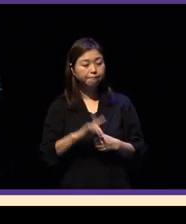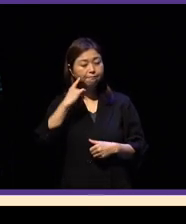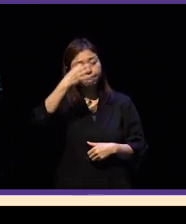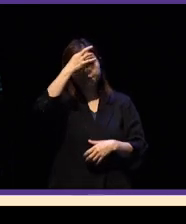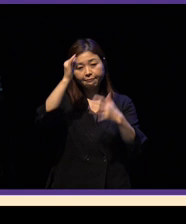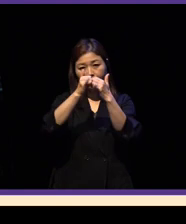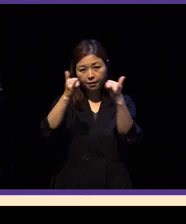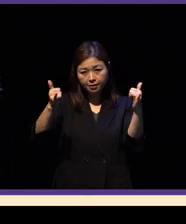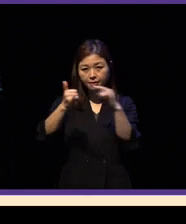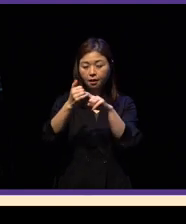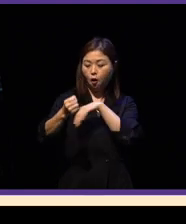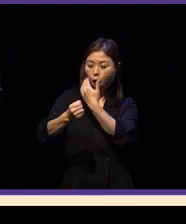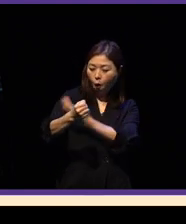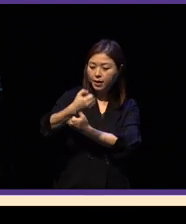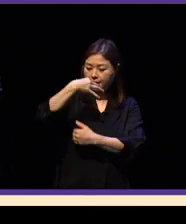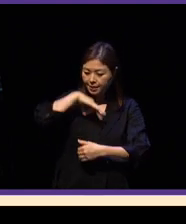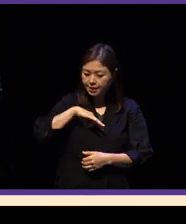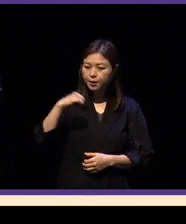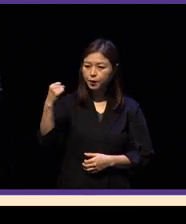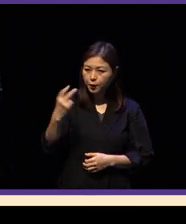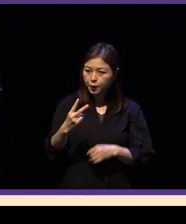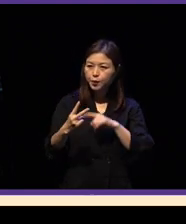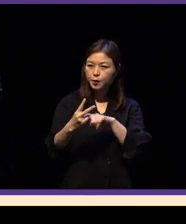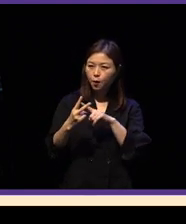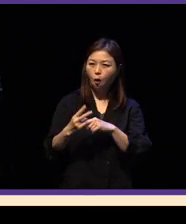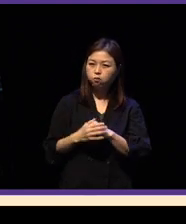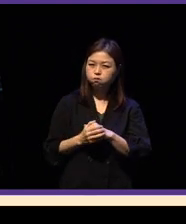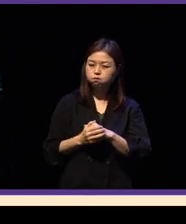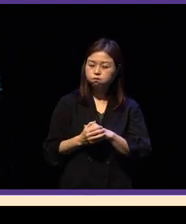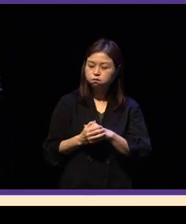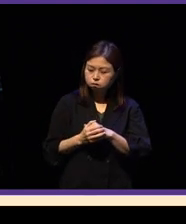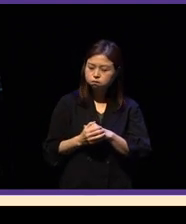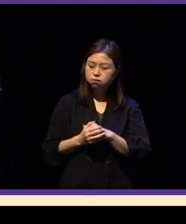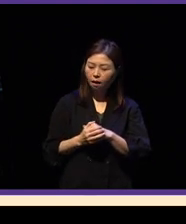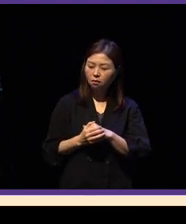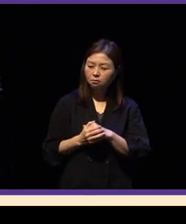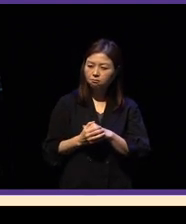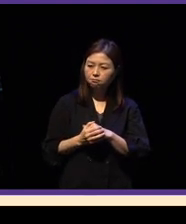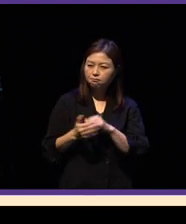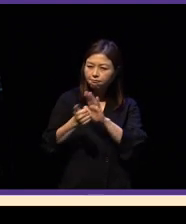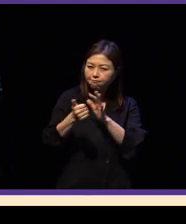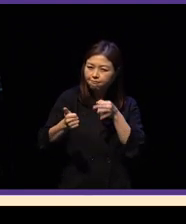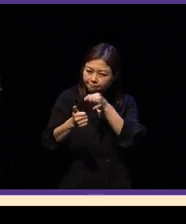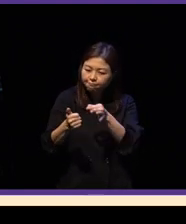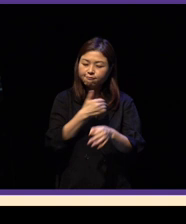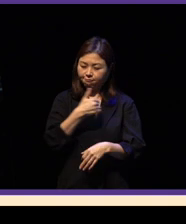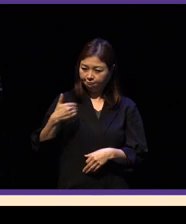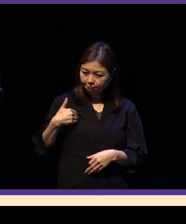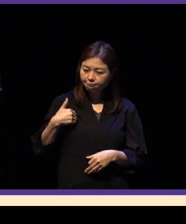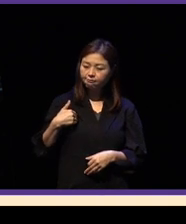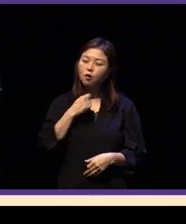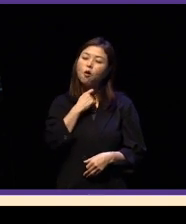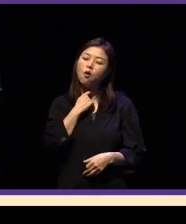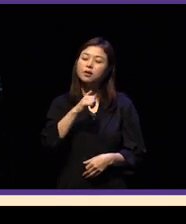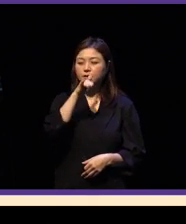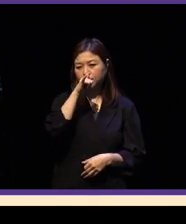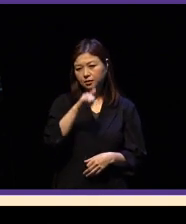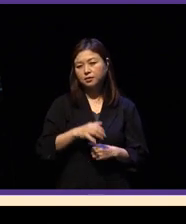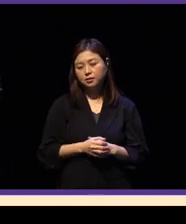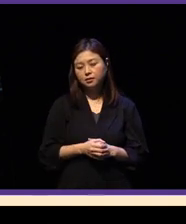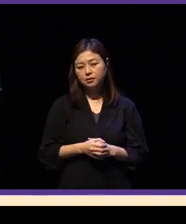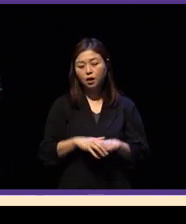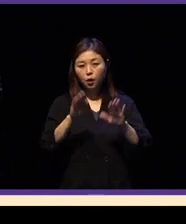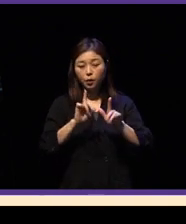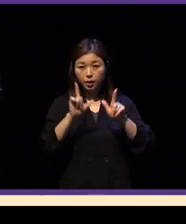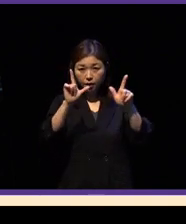예술인들의 권익, 그 다음에 충분한 공정보상 이런 것들을 많이 이야기하고 있는 사업입니다. 그래서 올해에는